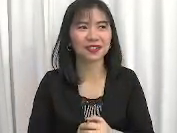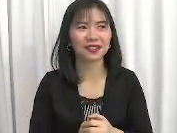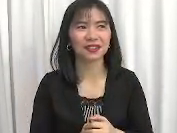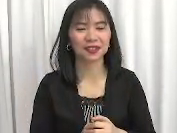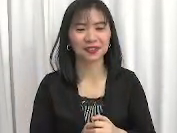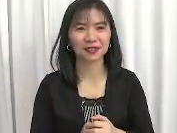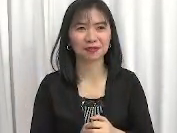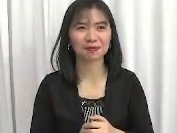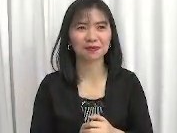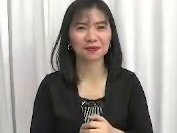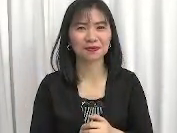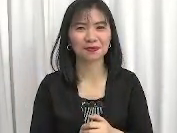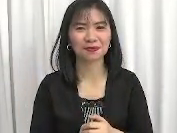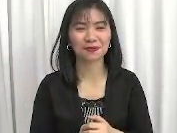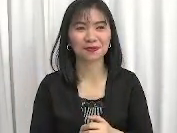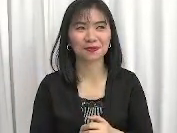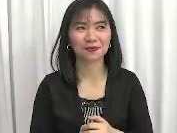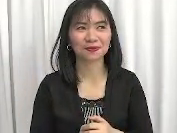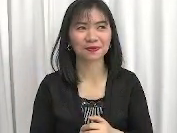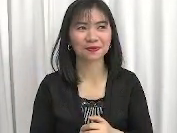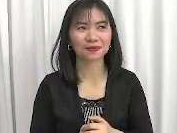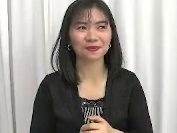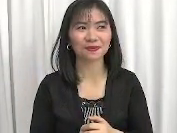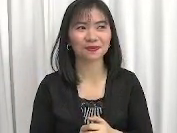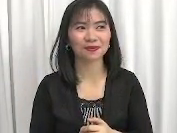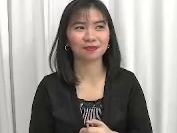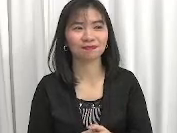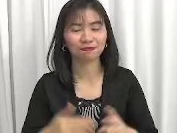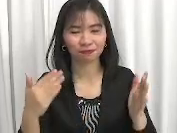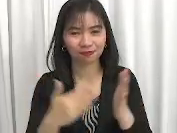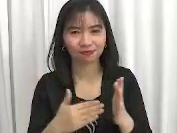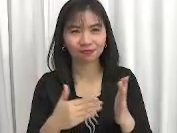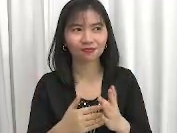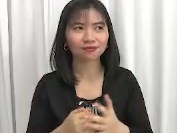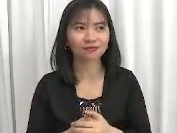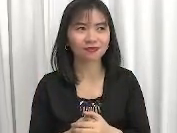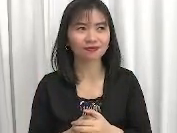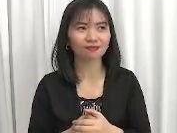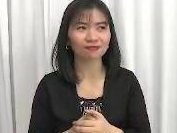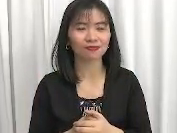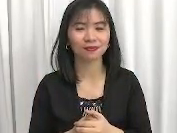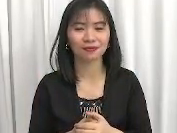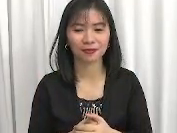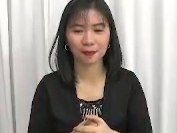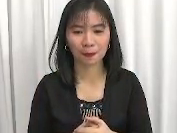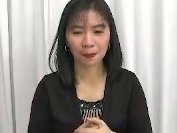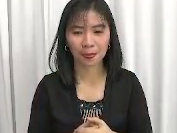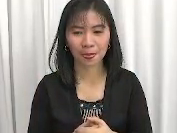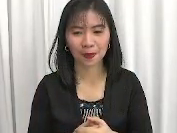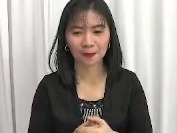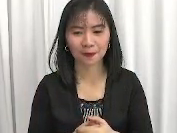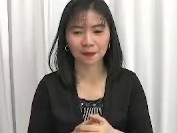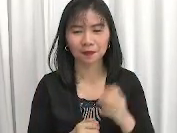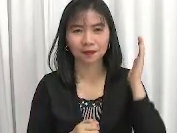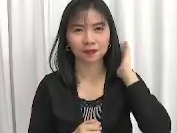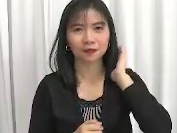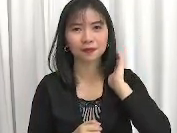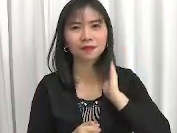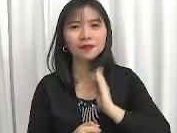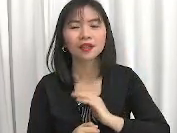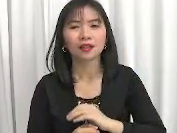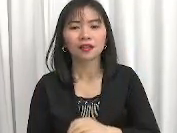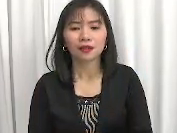teka. Masisisanti tayo kaagad. Balik tayo sa pag-uusap kasi mauubos na ang oras natin. Oo nga pala, na, no? O